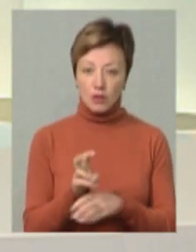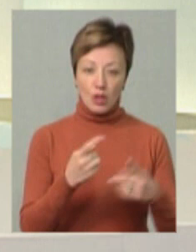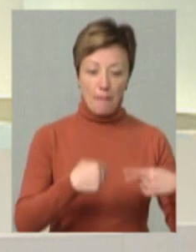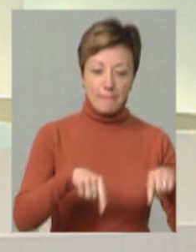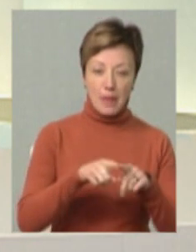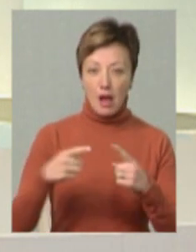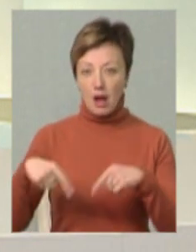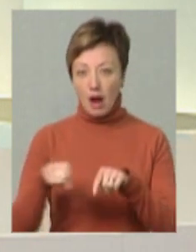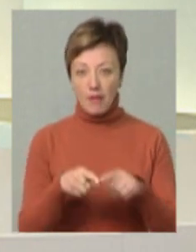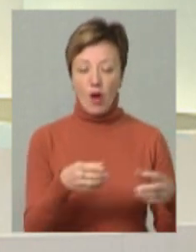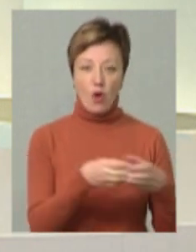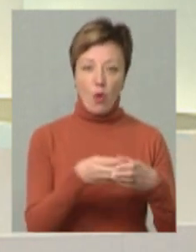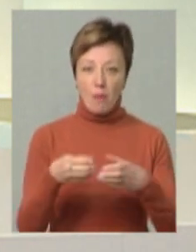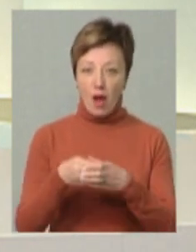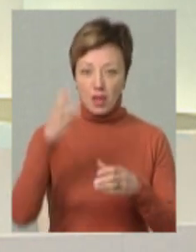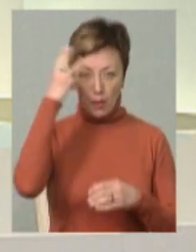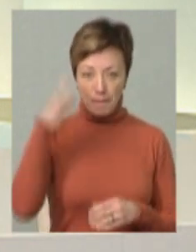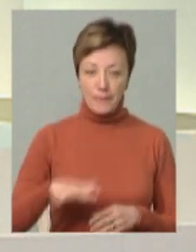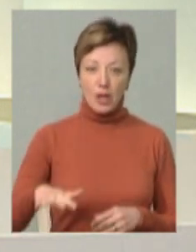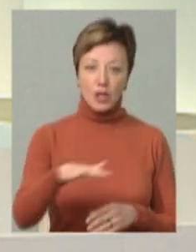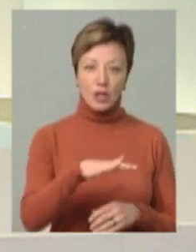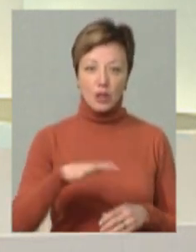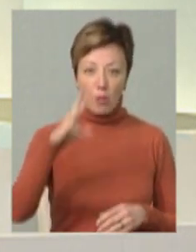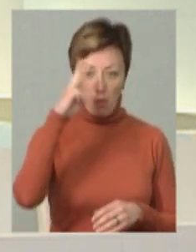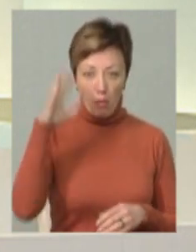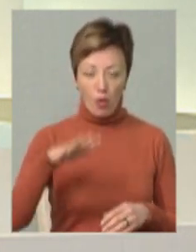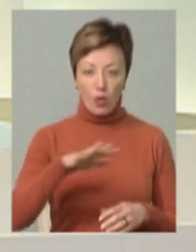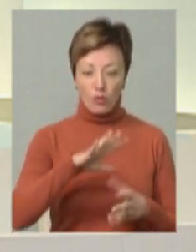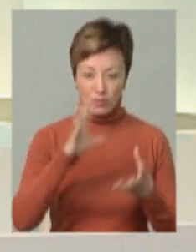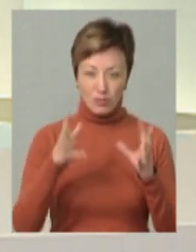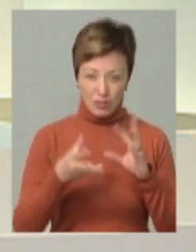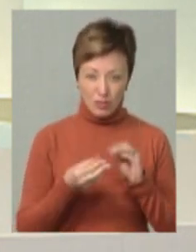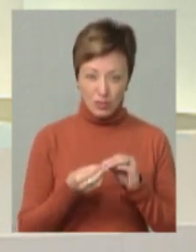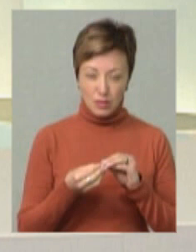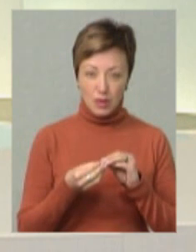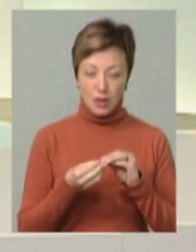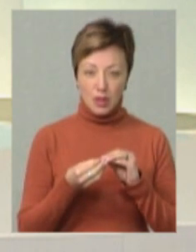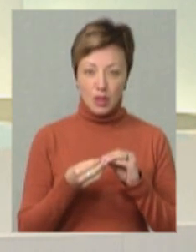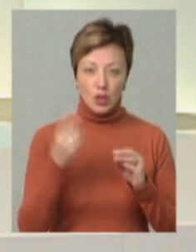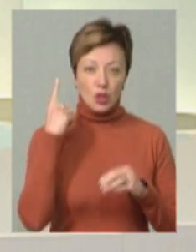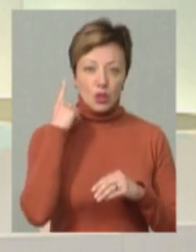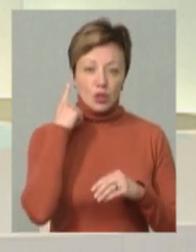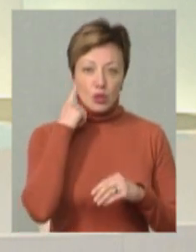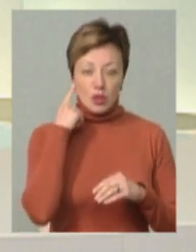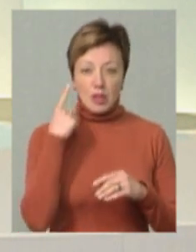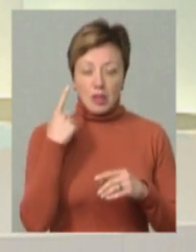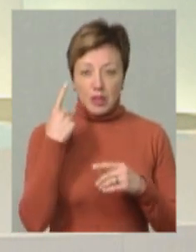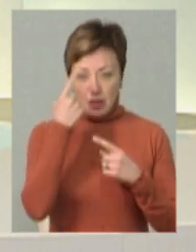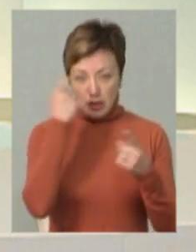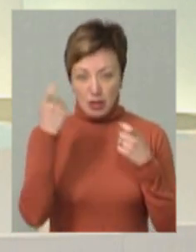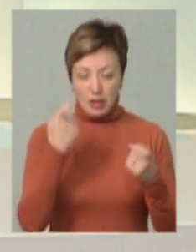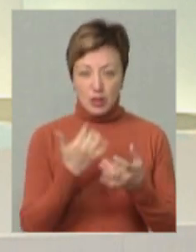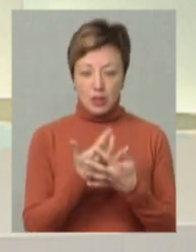парафії, громади, Хмельниччини, Поділля в цілому, ну і чуйте відголоски, які йдуть із